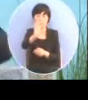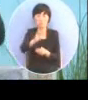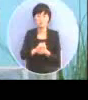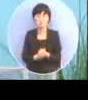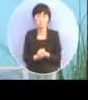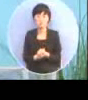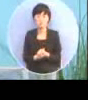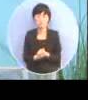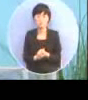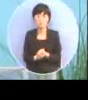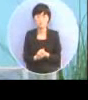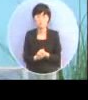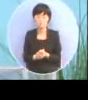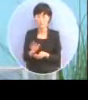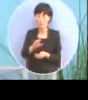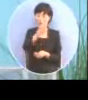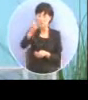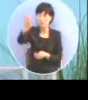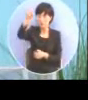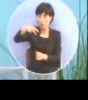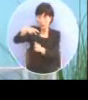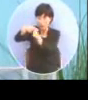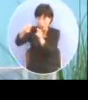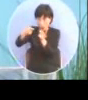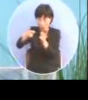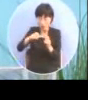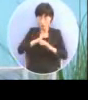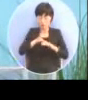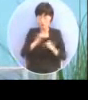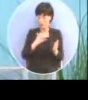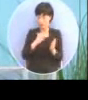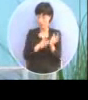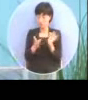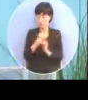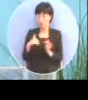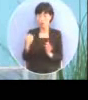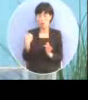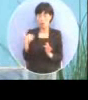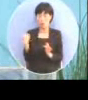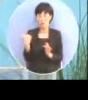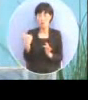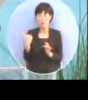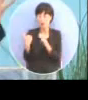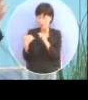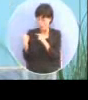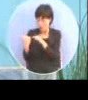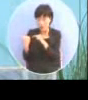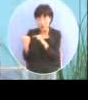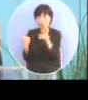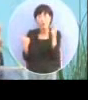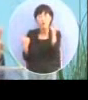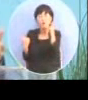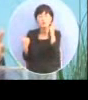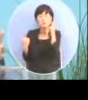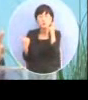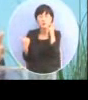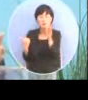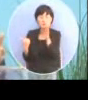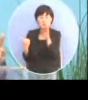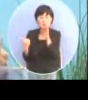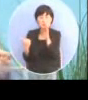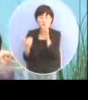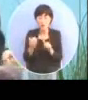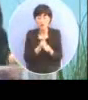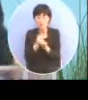không? 나 예수님 몰라. 그건 거짓말. Tôi không biết Chúa Giêsu đâu. Đó là lời nói dối đó. 옛날에 예수님 잡히고 그랬잖아. 난 모른다고 했잖아. 그건 겁이나. Lúc mà Chúa Giêsu bị